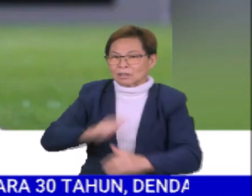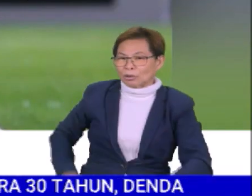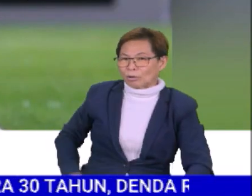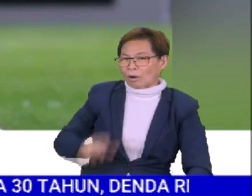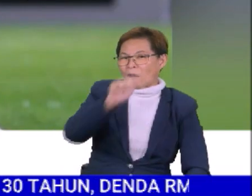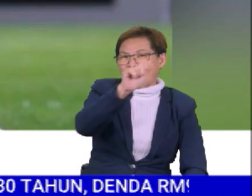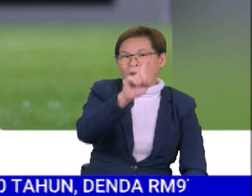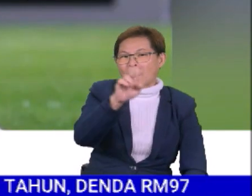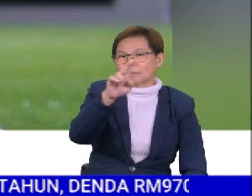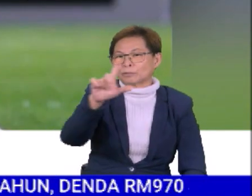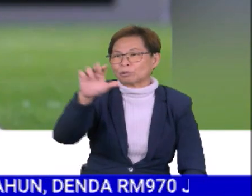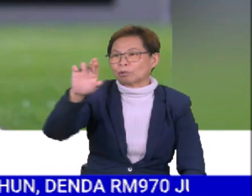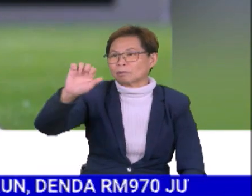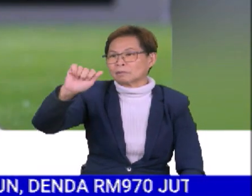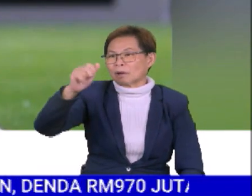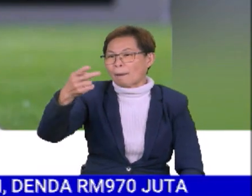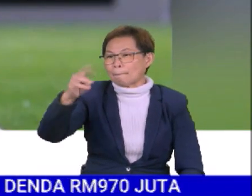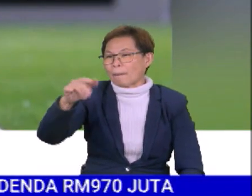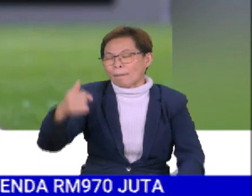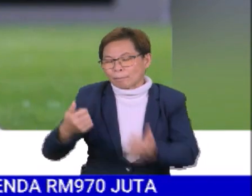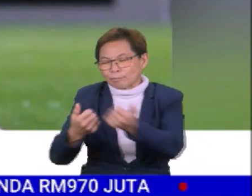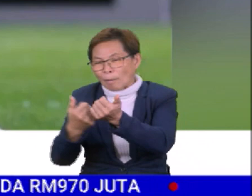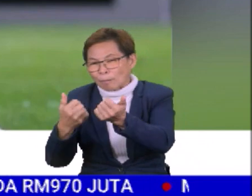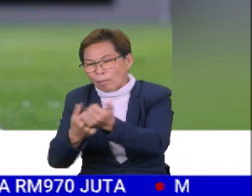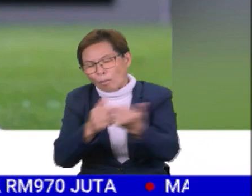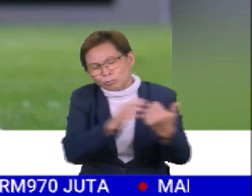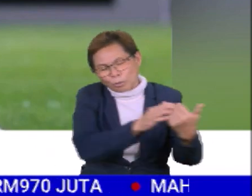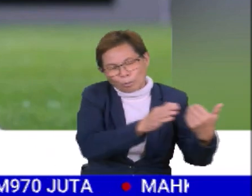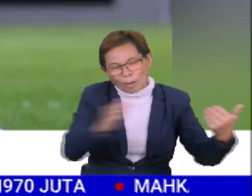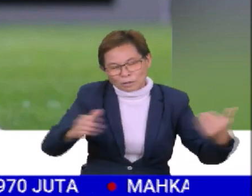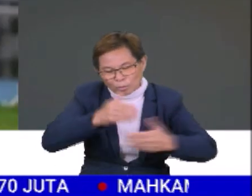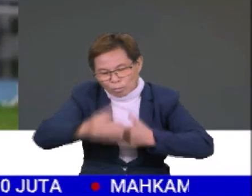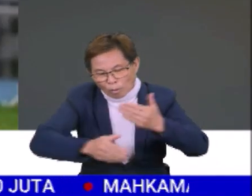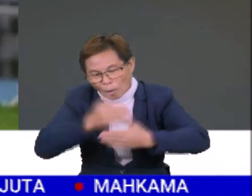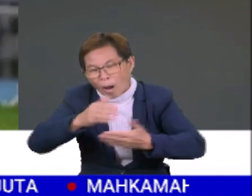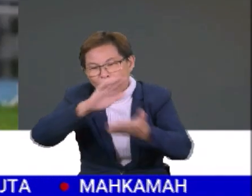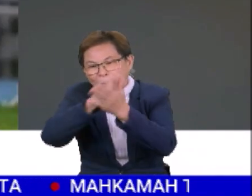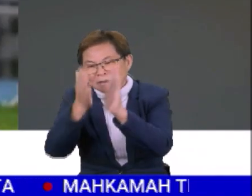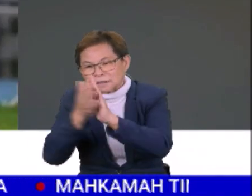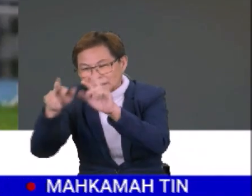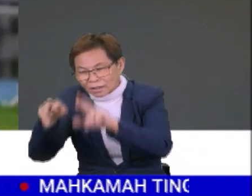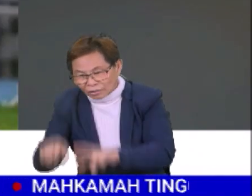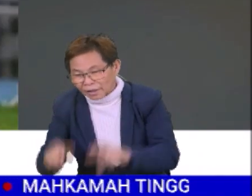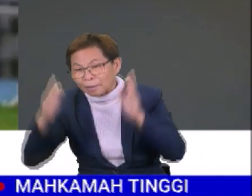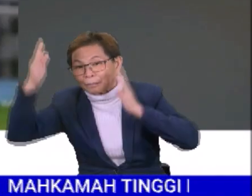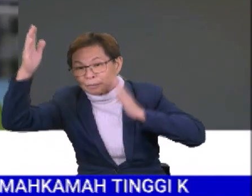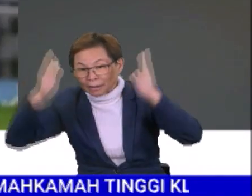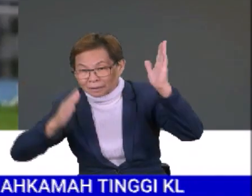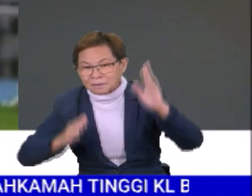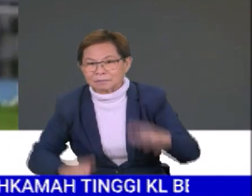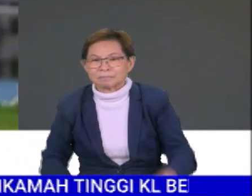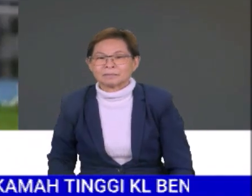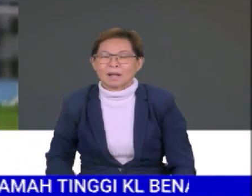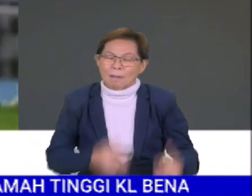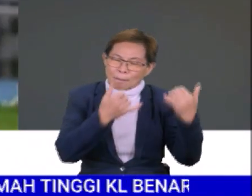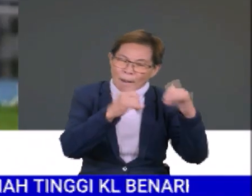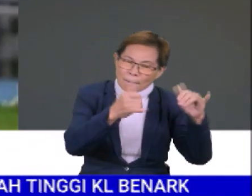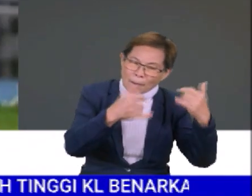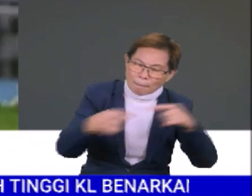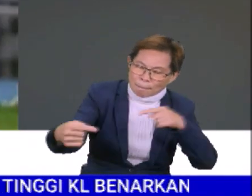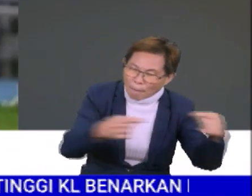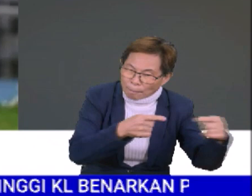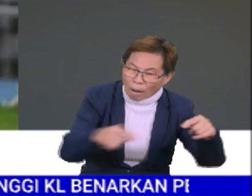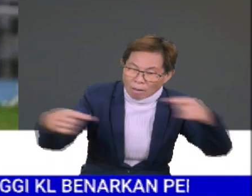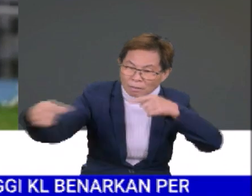Abdurrahman Sultan Ahmad Syahrani menyokong beliau sepanjang proses naturalisasi berjalan tak telah bermain dalam Liga